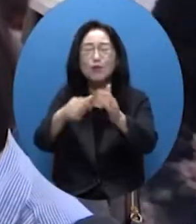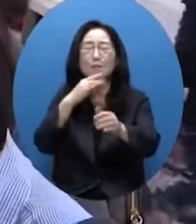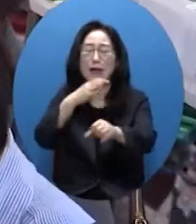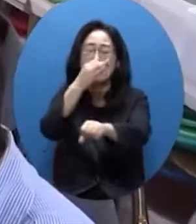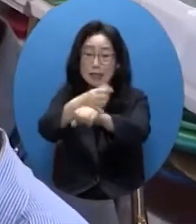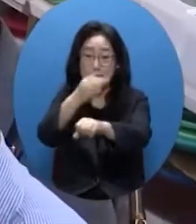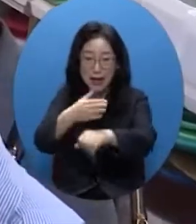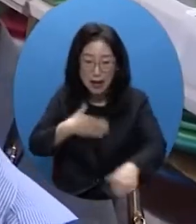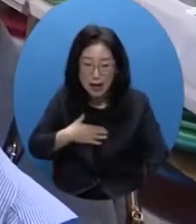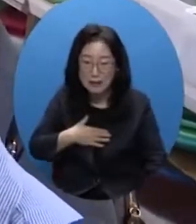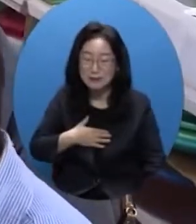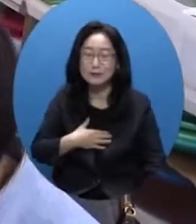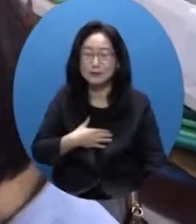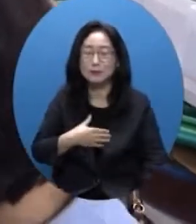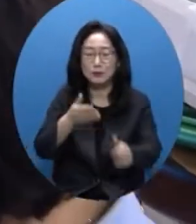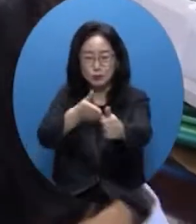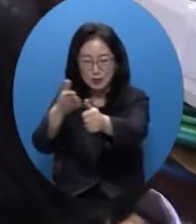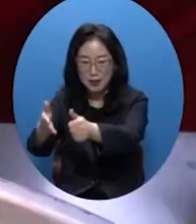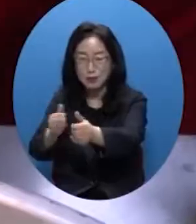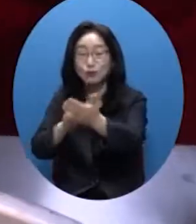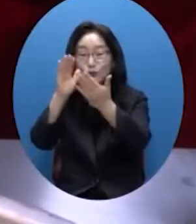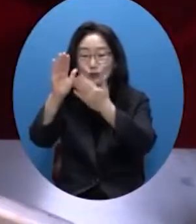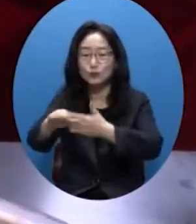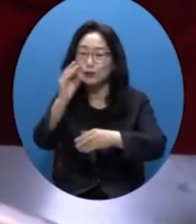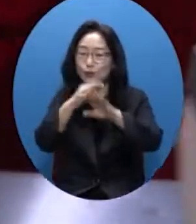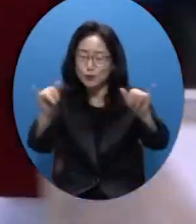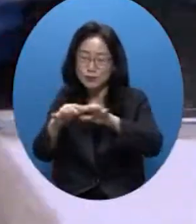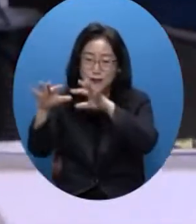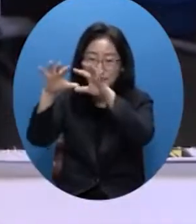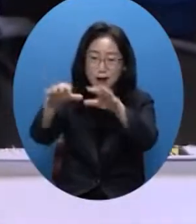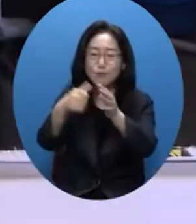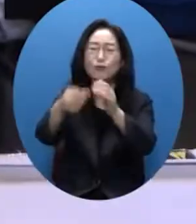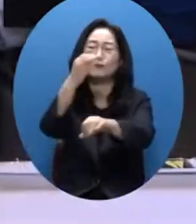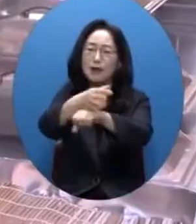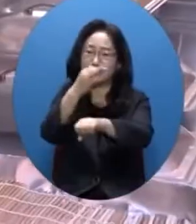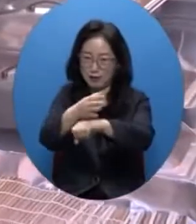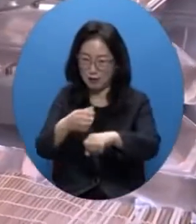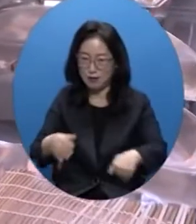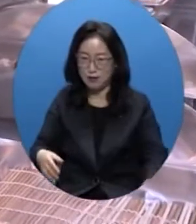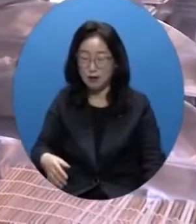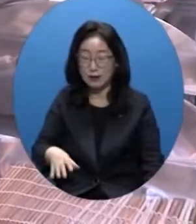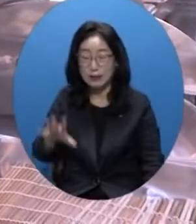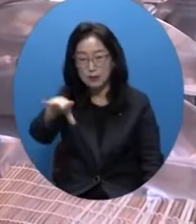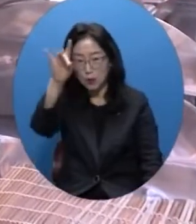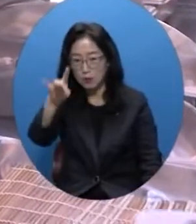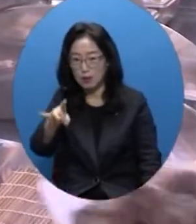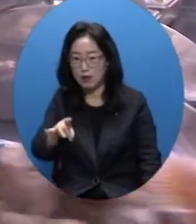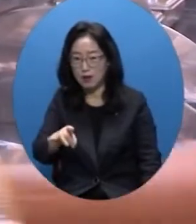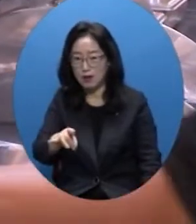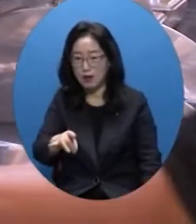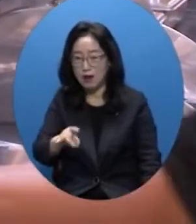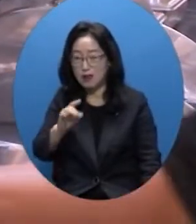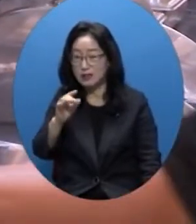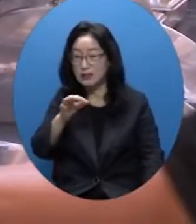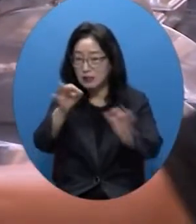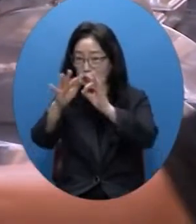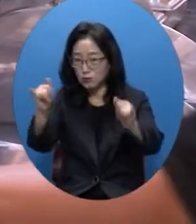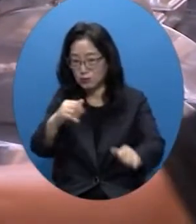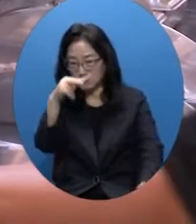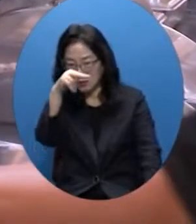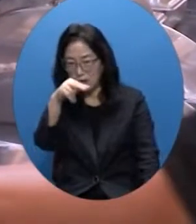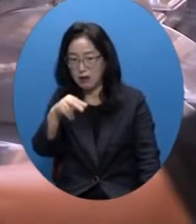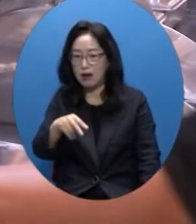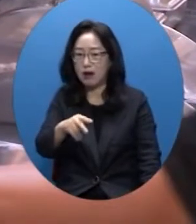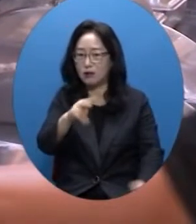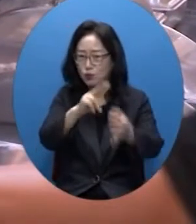그래서 우리가 가서 물건을 팔아 주니까 처음에는 뭐 이거 이벤트성으로 와서 한번 와서